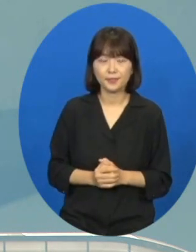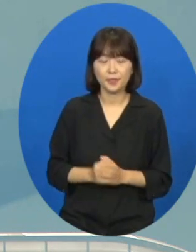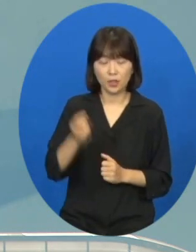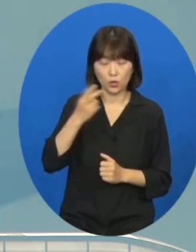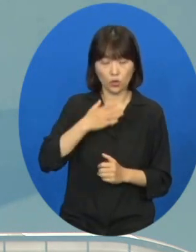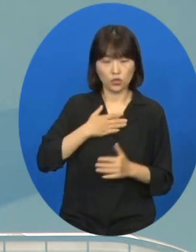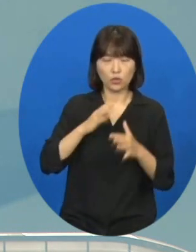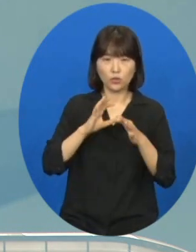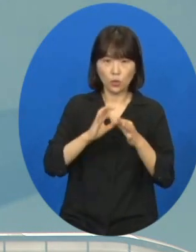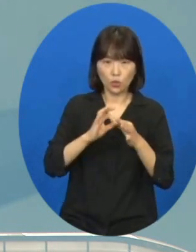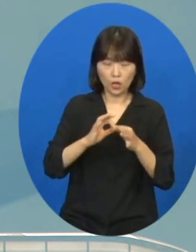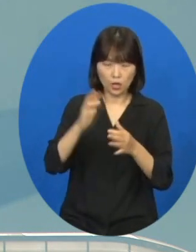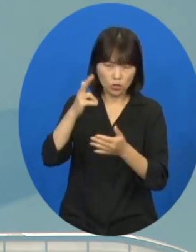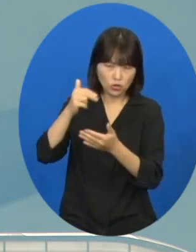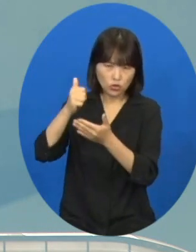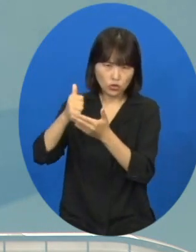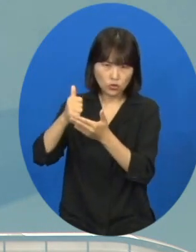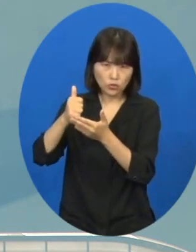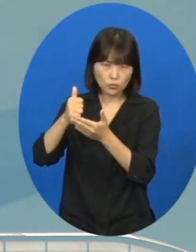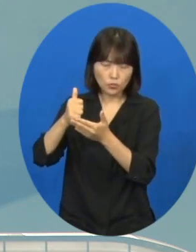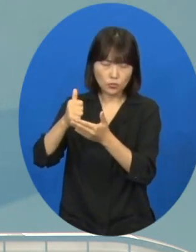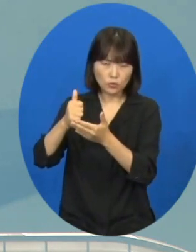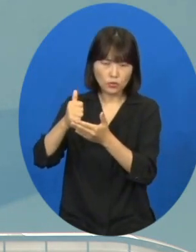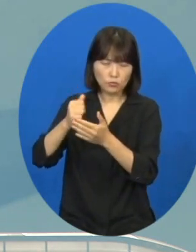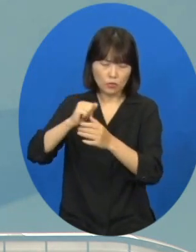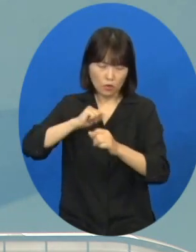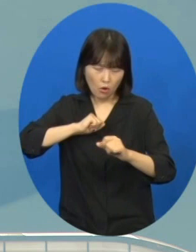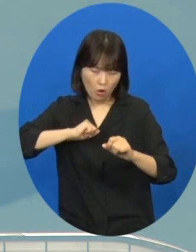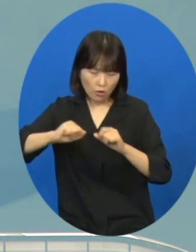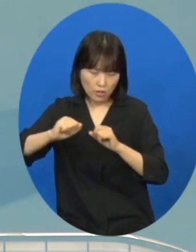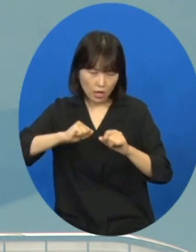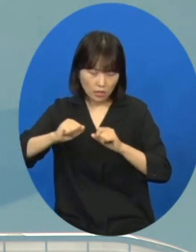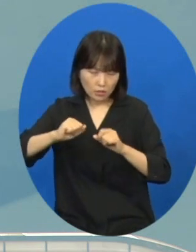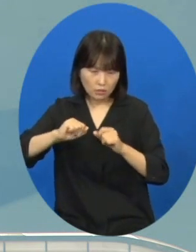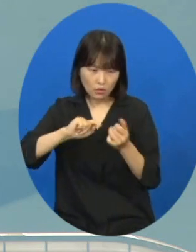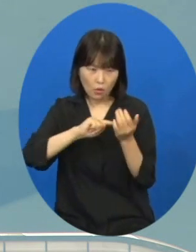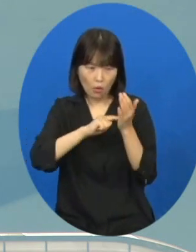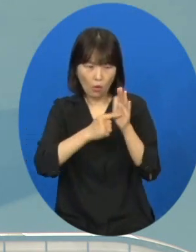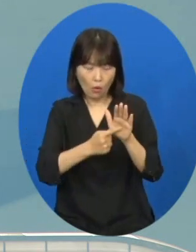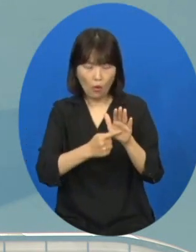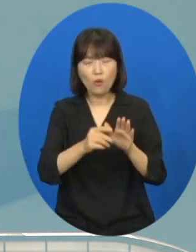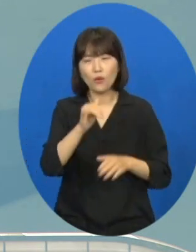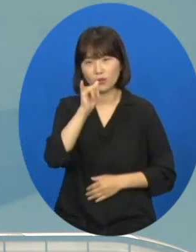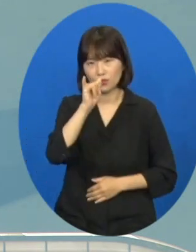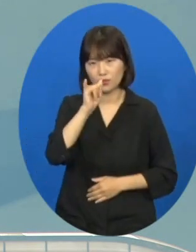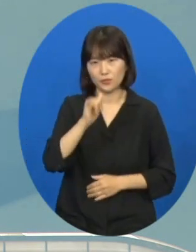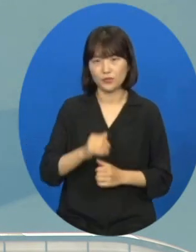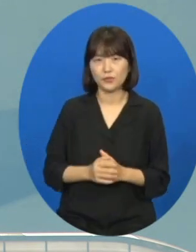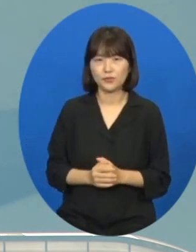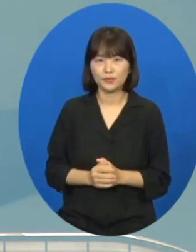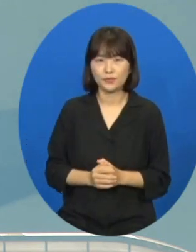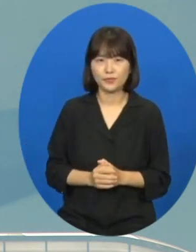통해서 주님이 조금이라도 역사하시는 일이 나타나기 시작했어요.